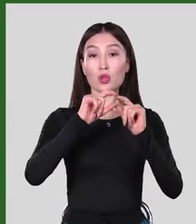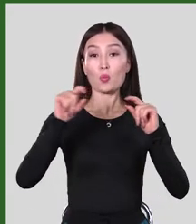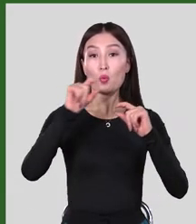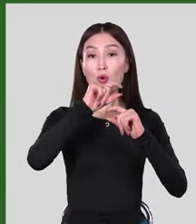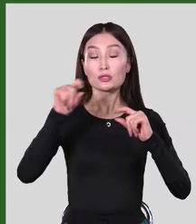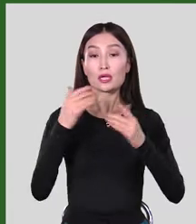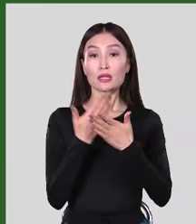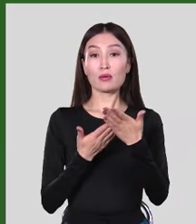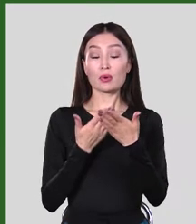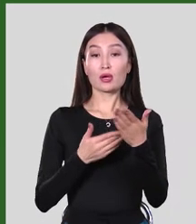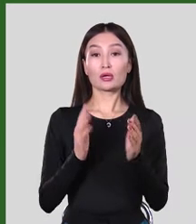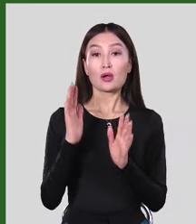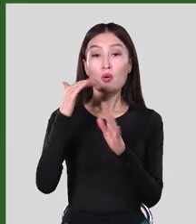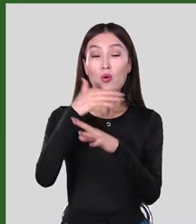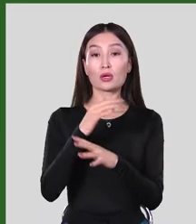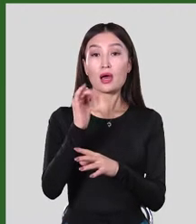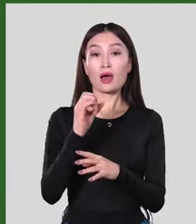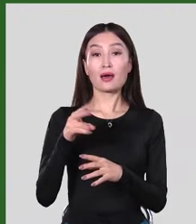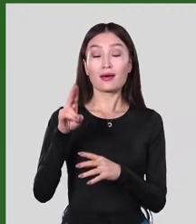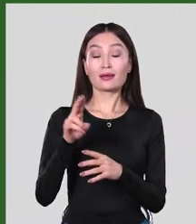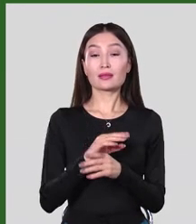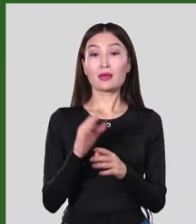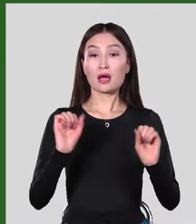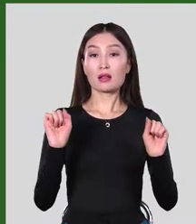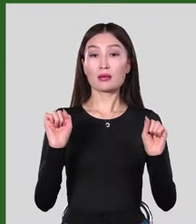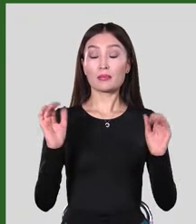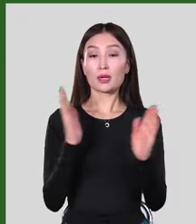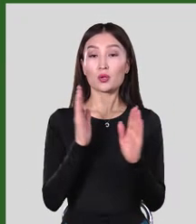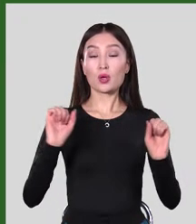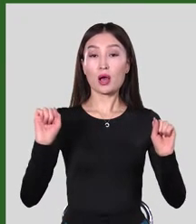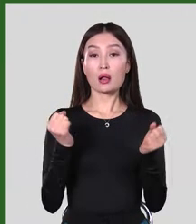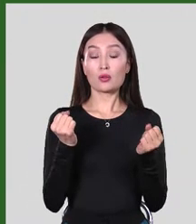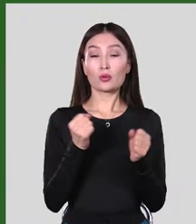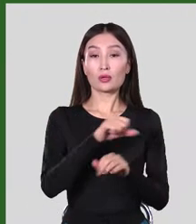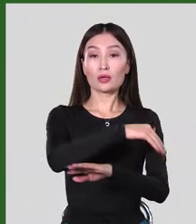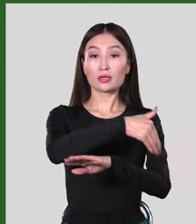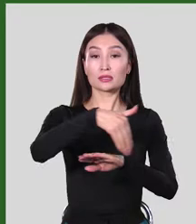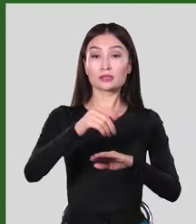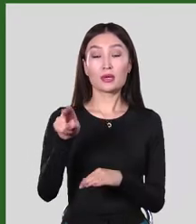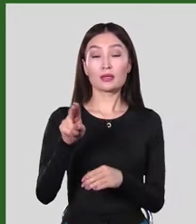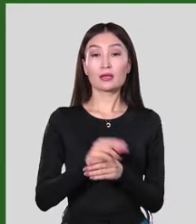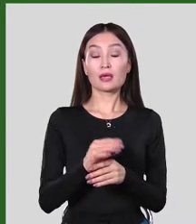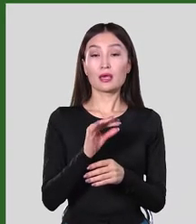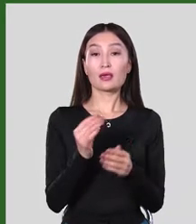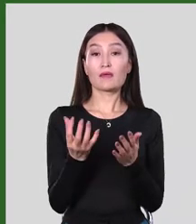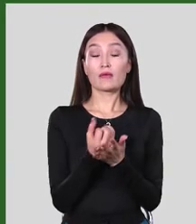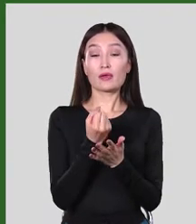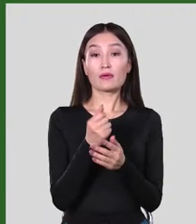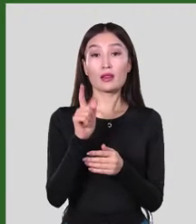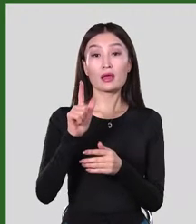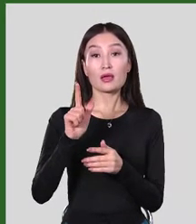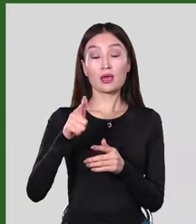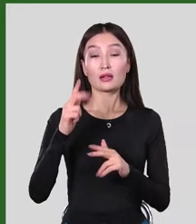на примере гор Анд, описал природу холодного течения у его западных берегов, выявил